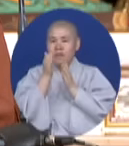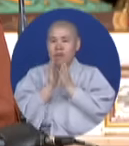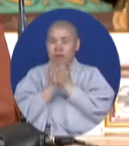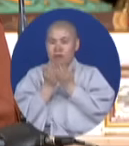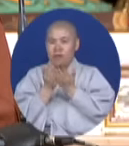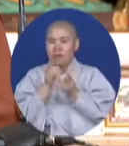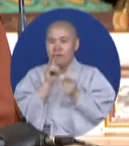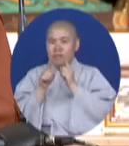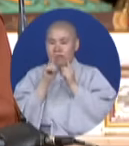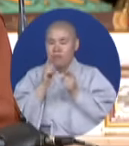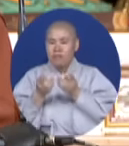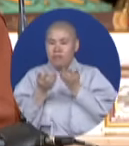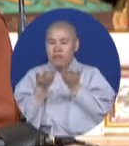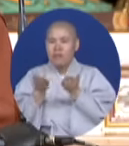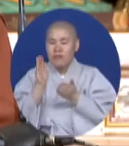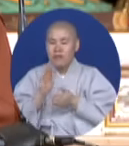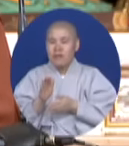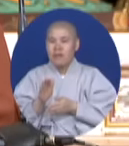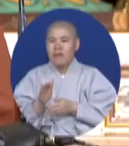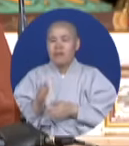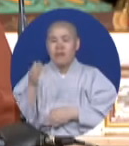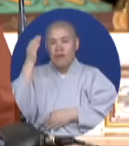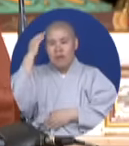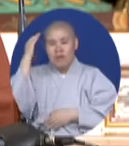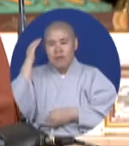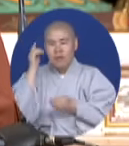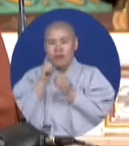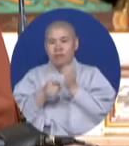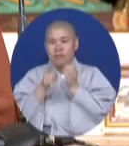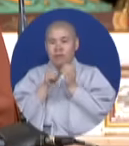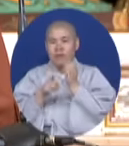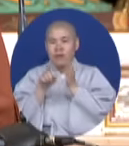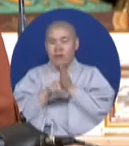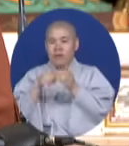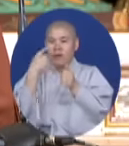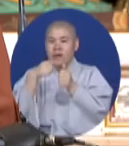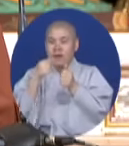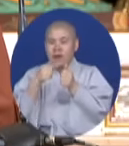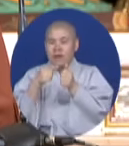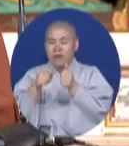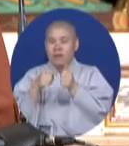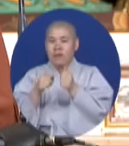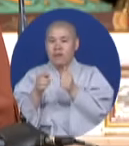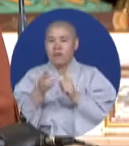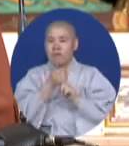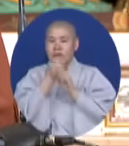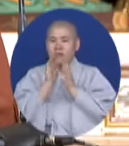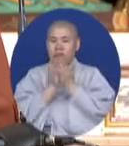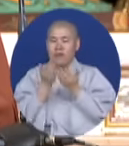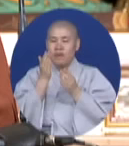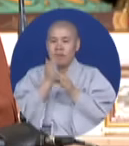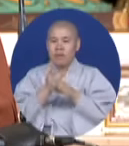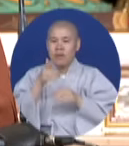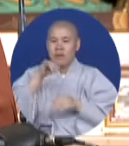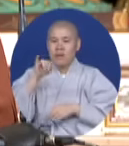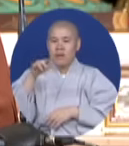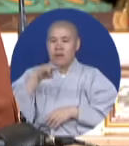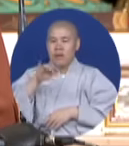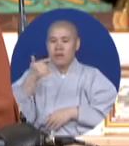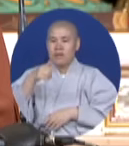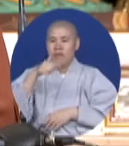우리가 흔히 한국불교에서 가르치는 경전 중에서도 지신론